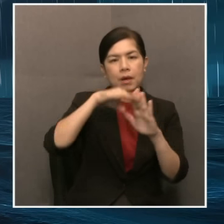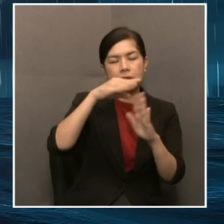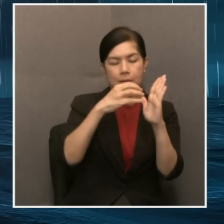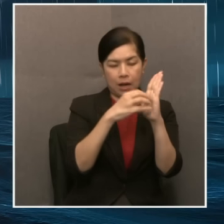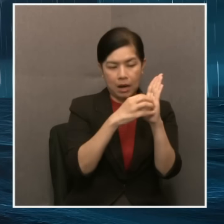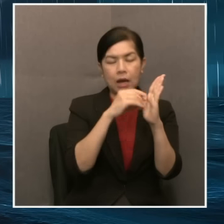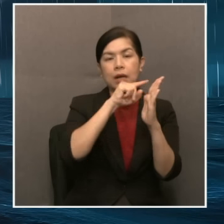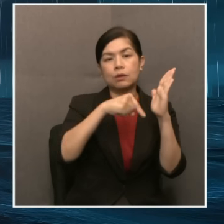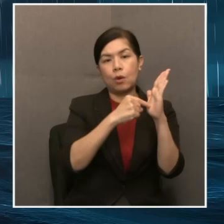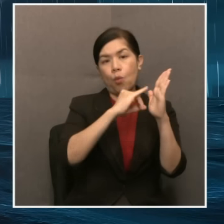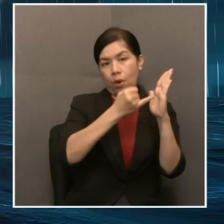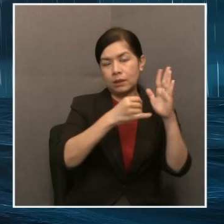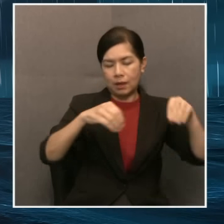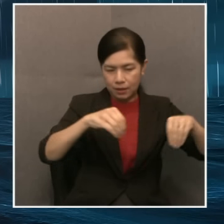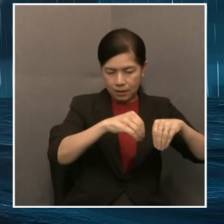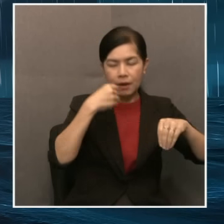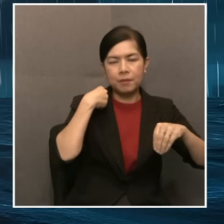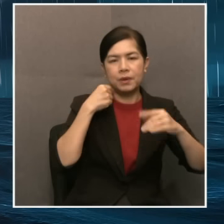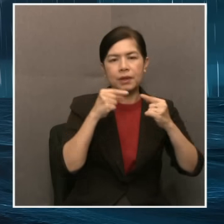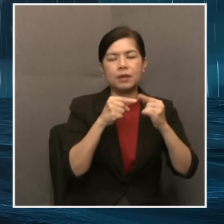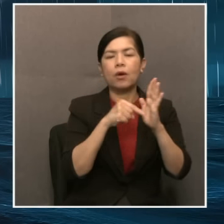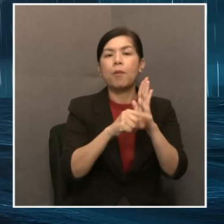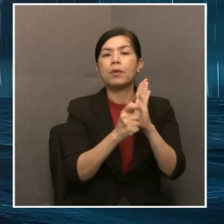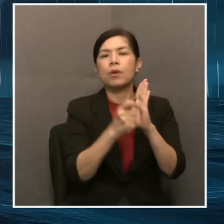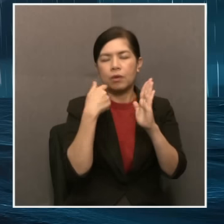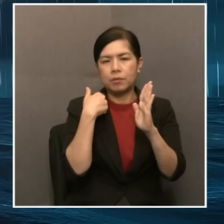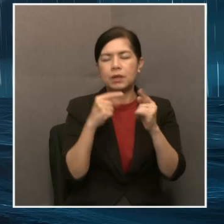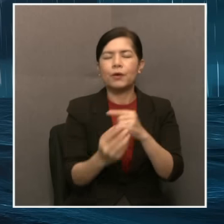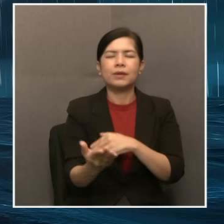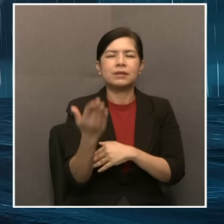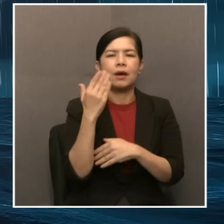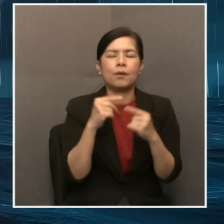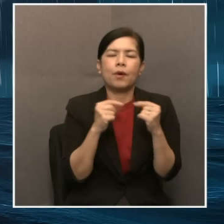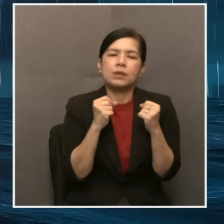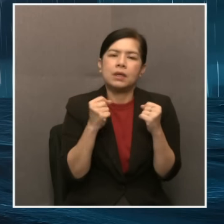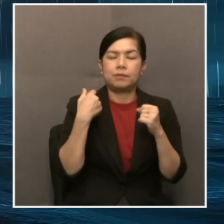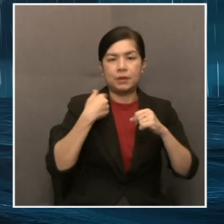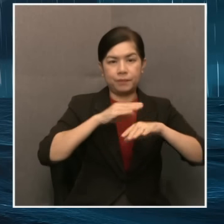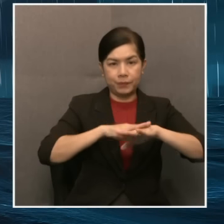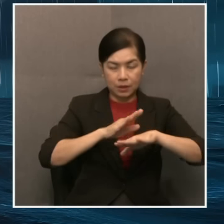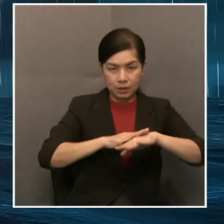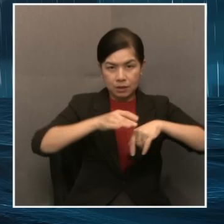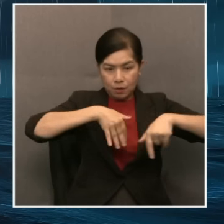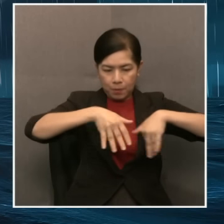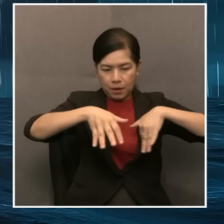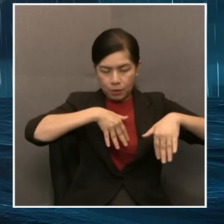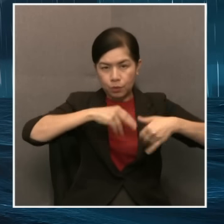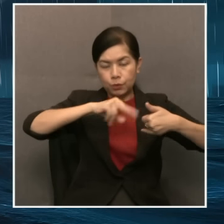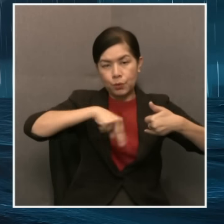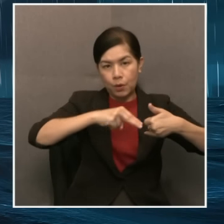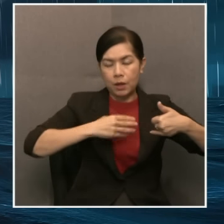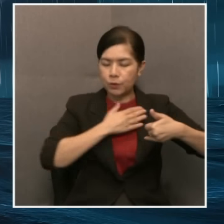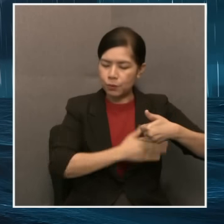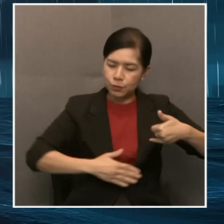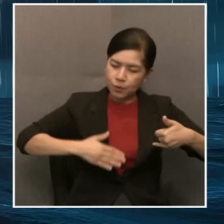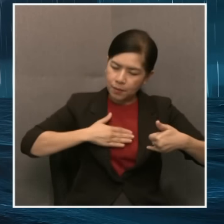พและปริมณฑลรวมไปถึงภาคตะวันออกและภาคใต้ตอนบนตอนเช้าอากาศจะเย็นขอให้ประชาชนบริเวณดังกล่าวดูแลรักษาสุขภาพเนื่องจาก